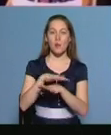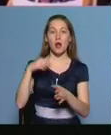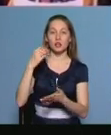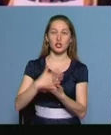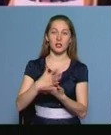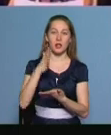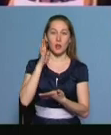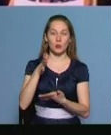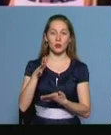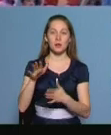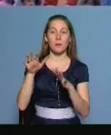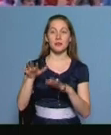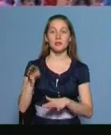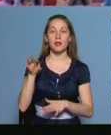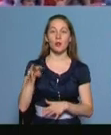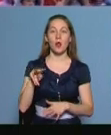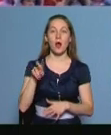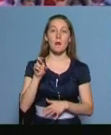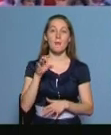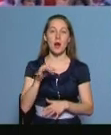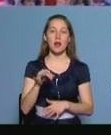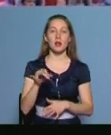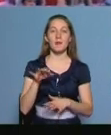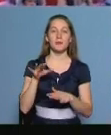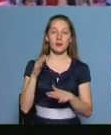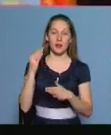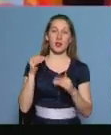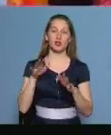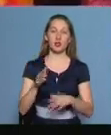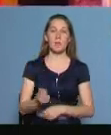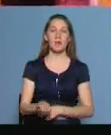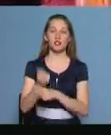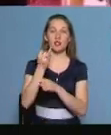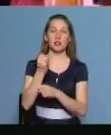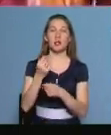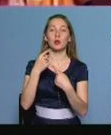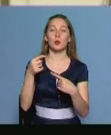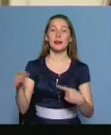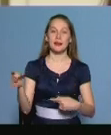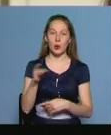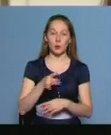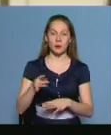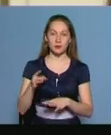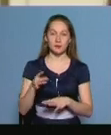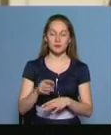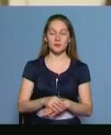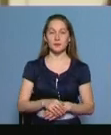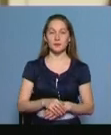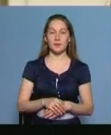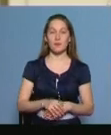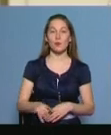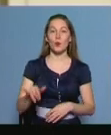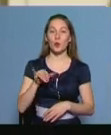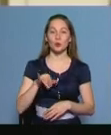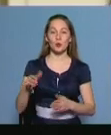году станет усадьба Толбабая. Организаторы предлагают поддержать идею и другим регионам. В этом году в Удмуртии